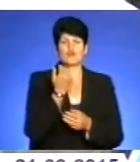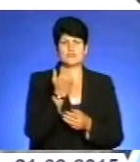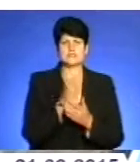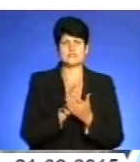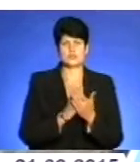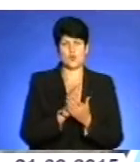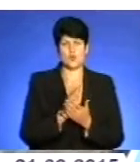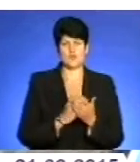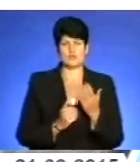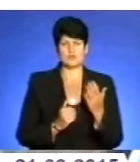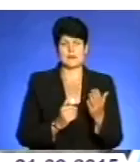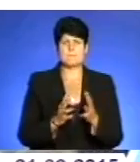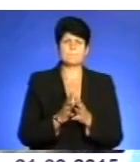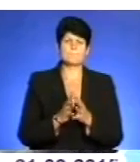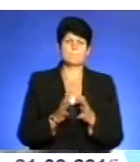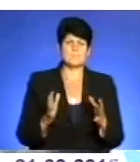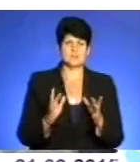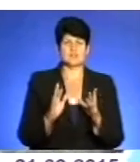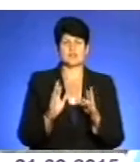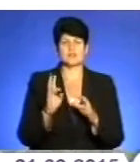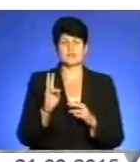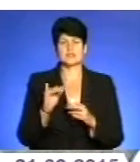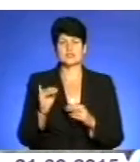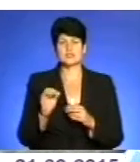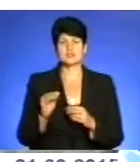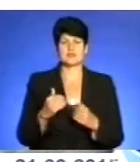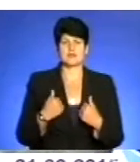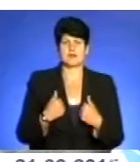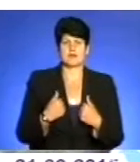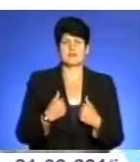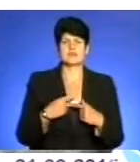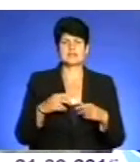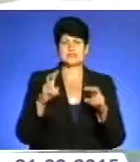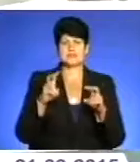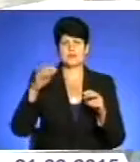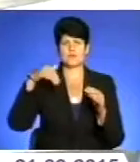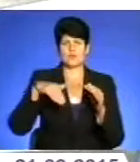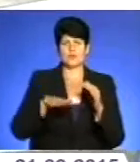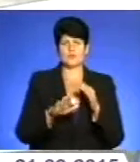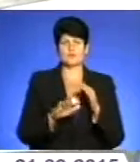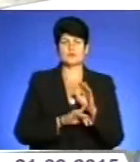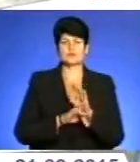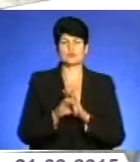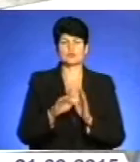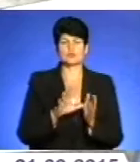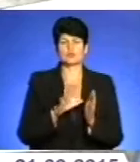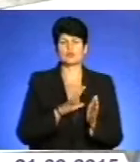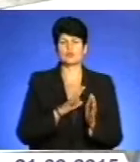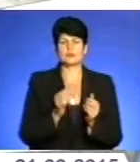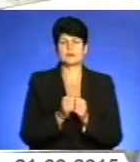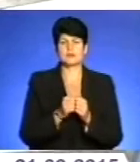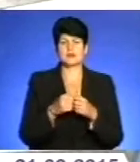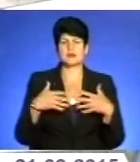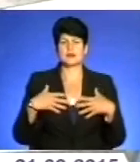неї. Більше, може, навіть, як я, оскільки вони зараз там сидять в окопах. Спочатку були під Кримом, потім